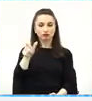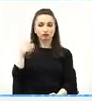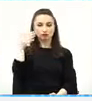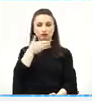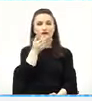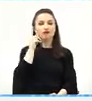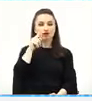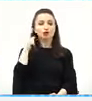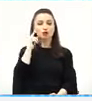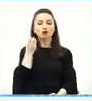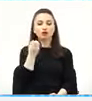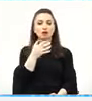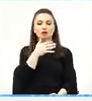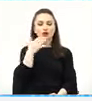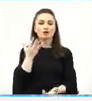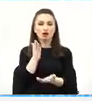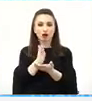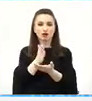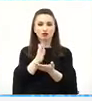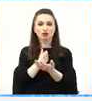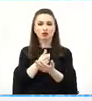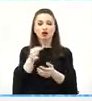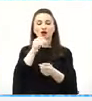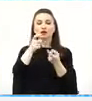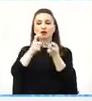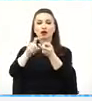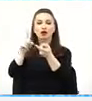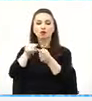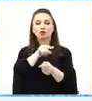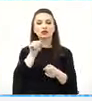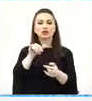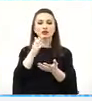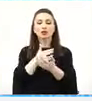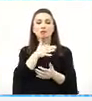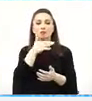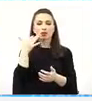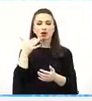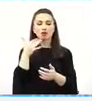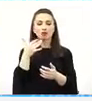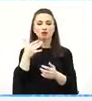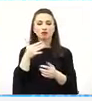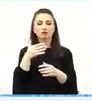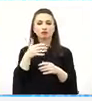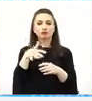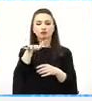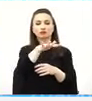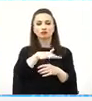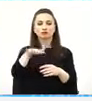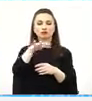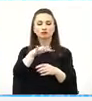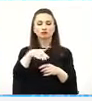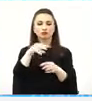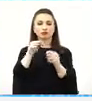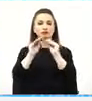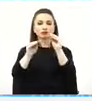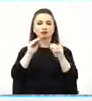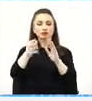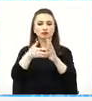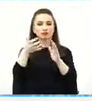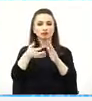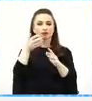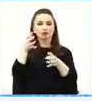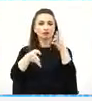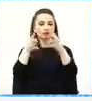მოსახლეობას, ვიცით რომ ჯერ კიდევ არსებობს რაიონები, სადაც ბევრი ასეთი უსახური შენობა ნაგებობა